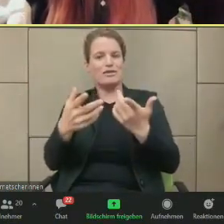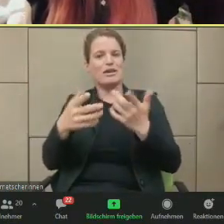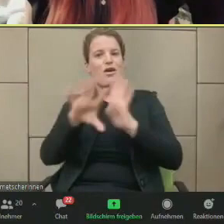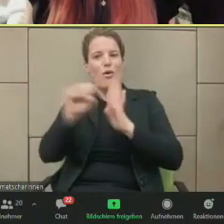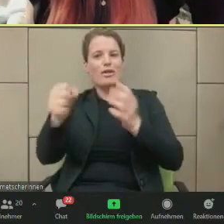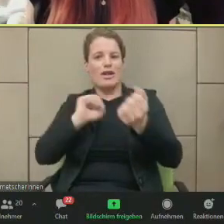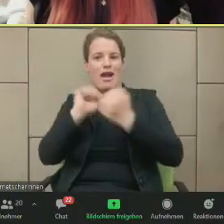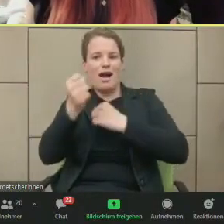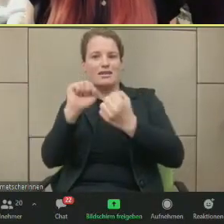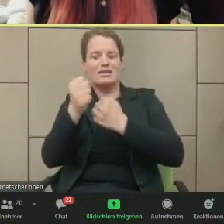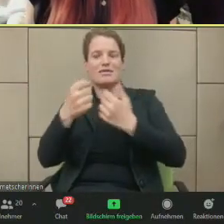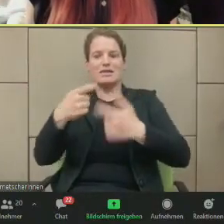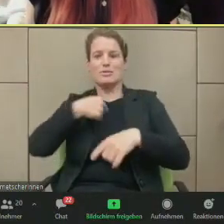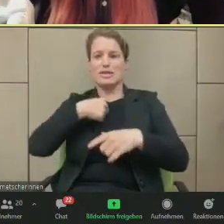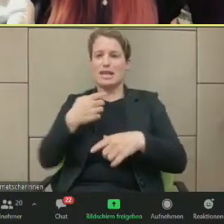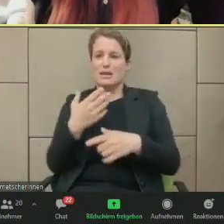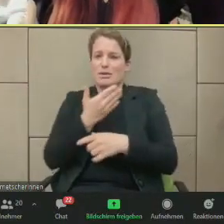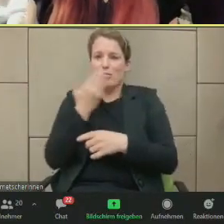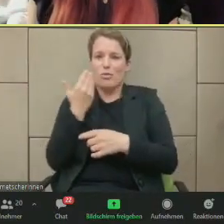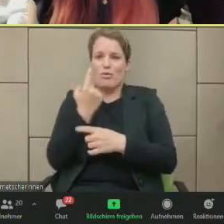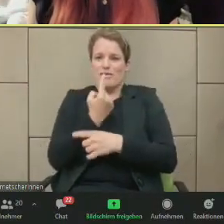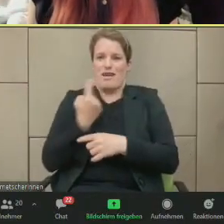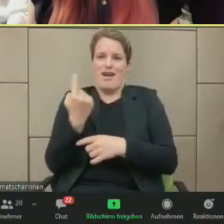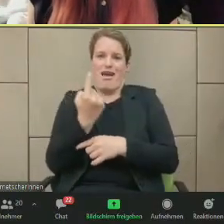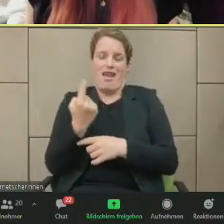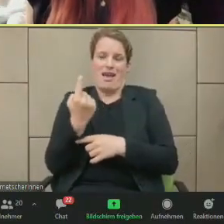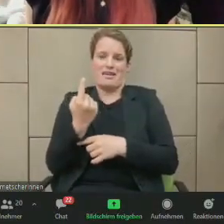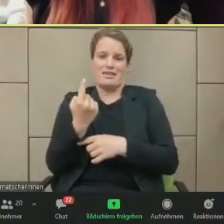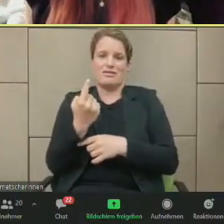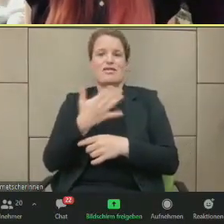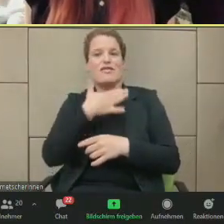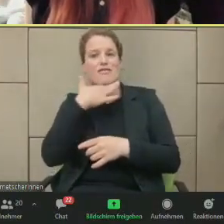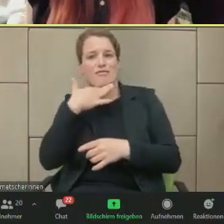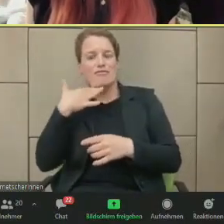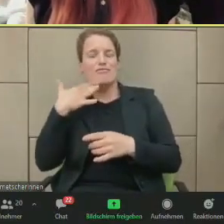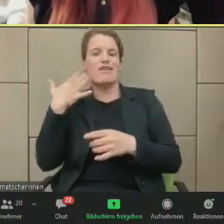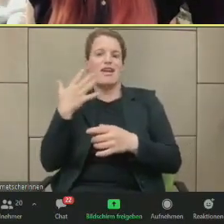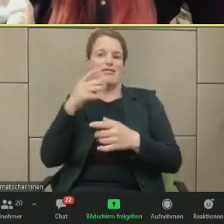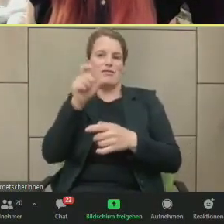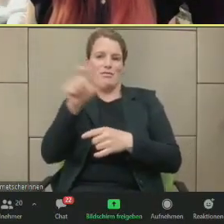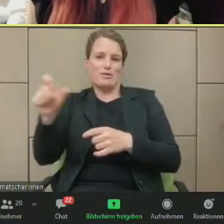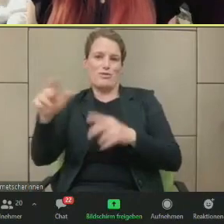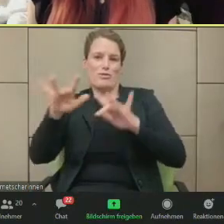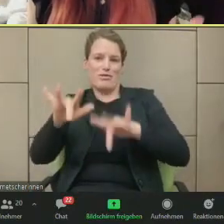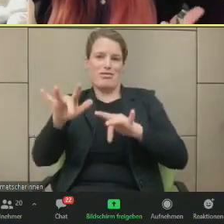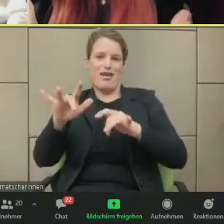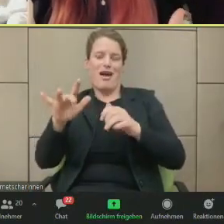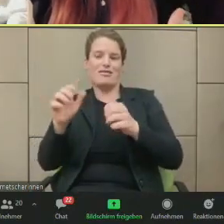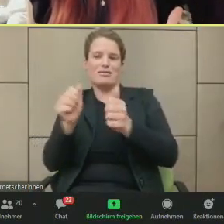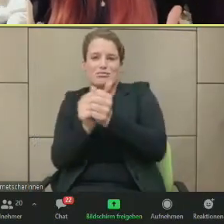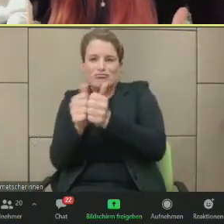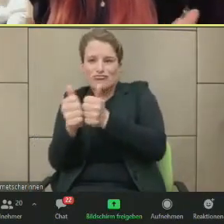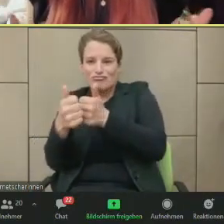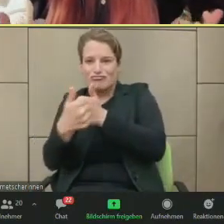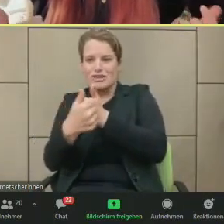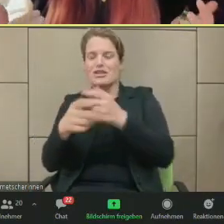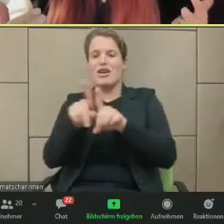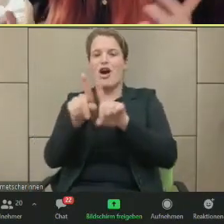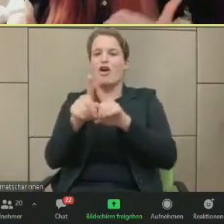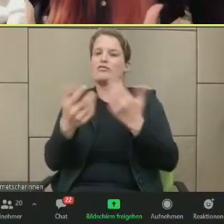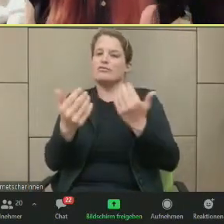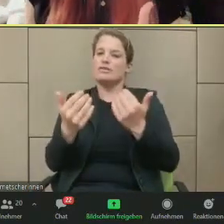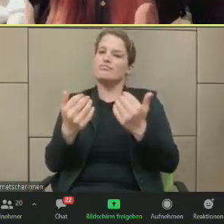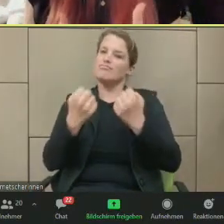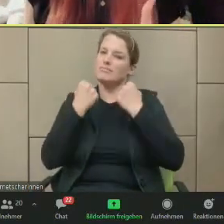und es gibt so viele Menschen da draußen, die mich da unterstützen und es fühlt sich wirklich an, eben wie wir schon vorher gesagt haben, wie so ein Safe Space.